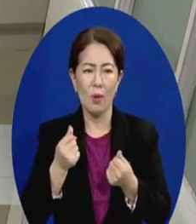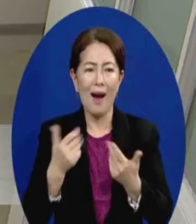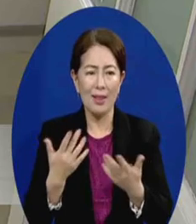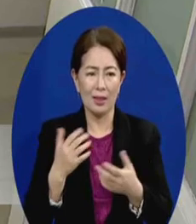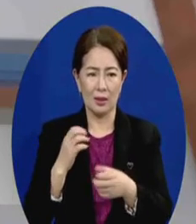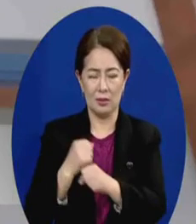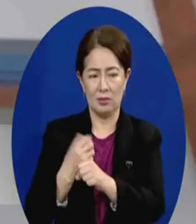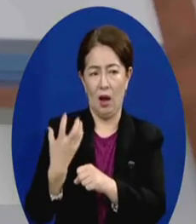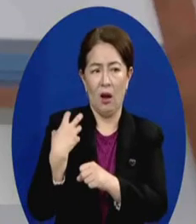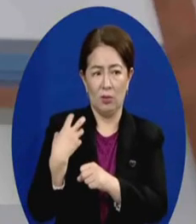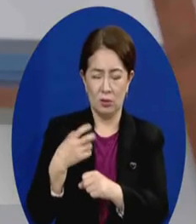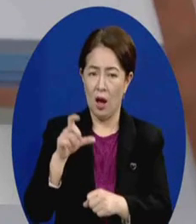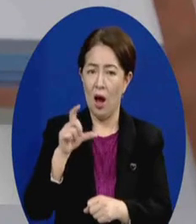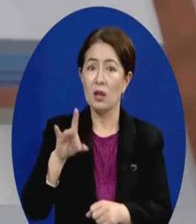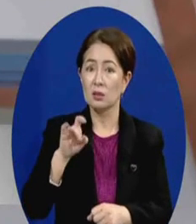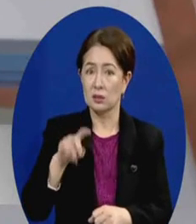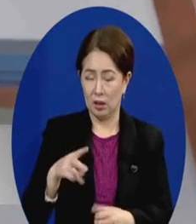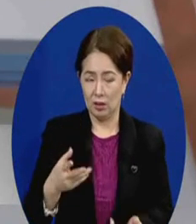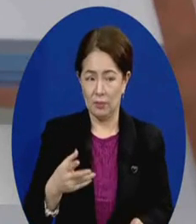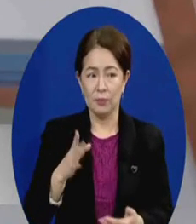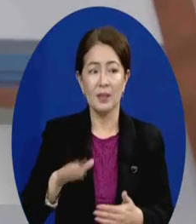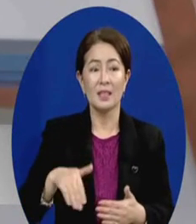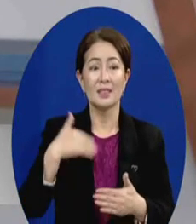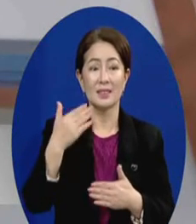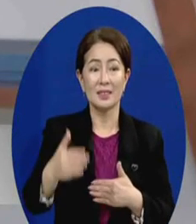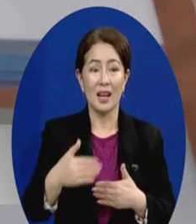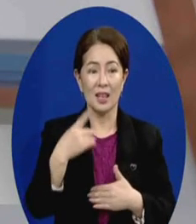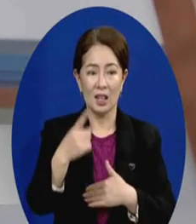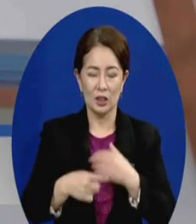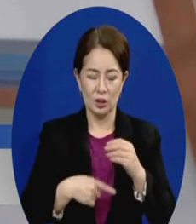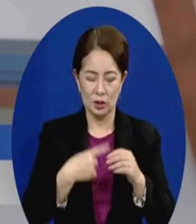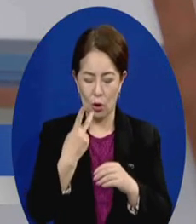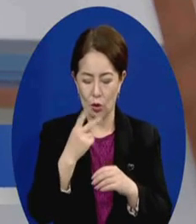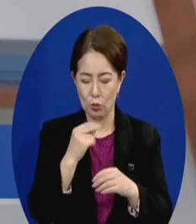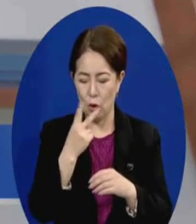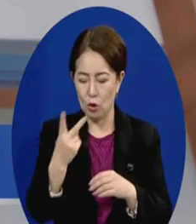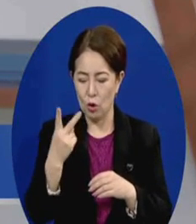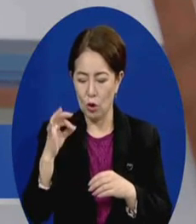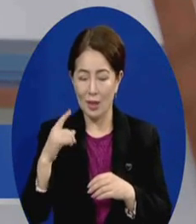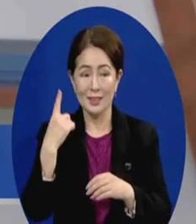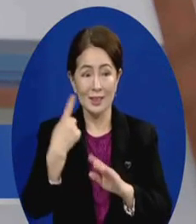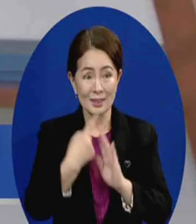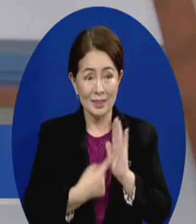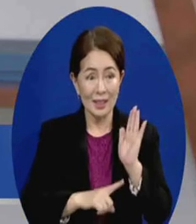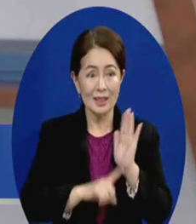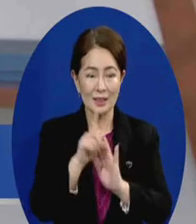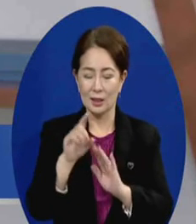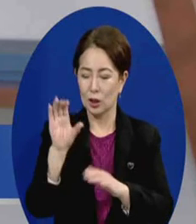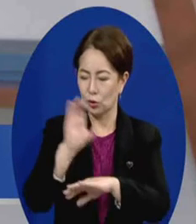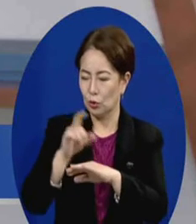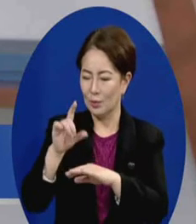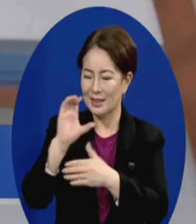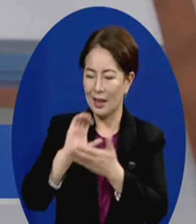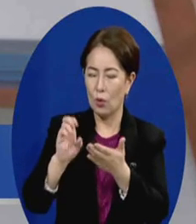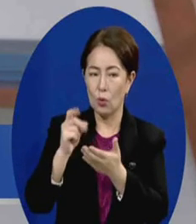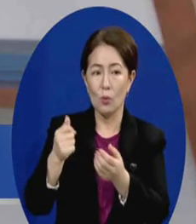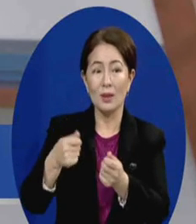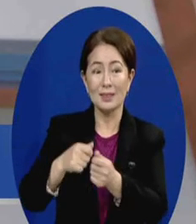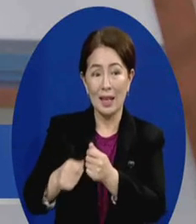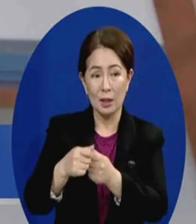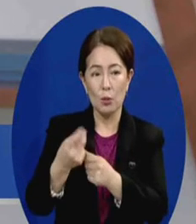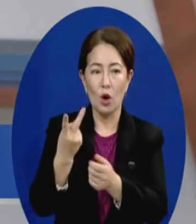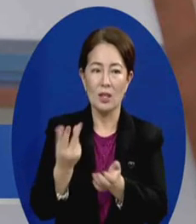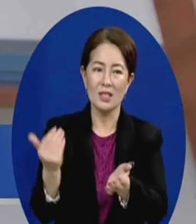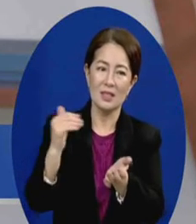байна. Ирэх оны 1 сараас сумын эрүүл мэндийн төвүүдийн санхүүжилтийн одоо тарифыг одоо 2 дахин одоо